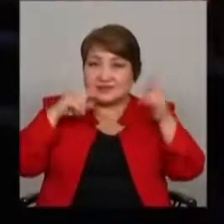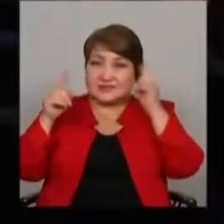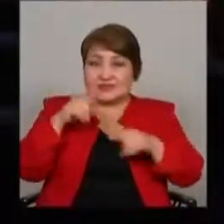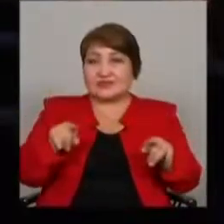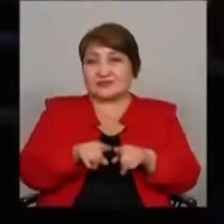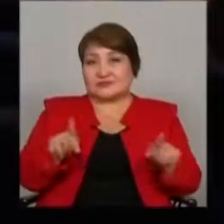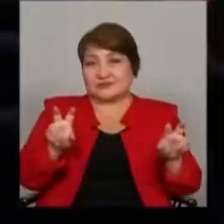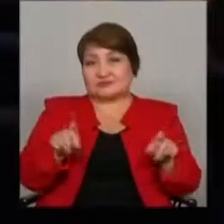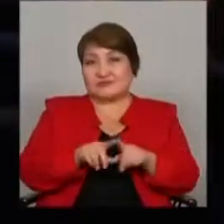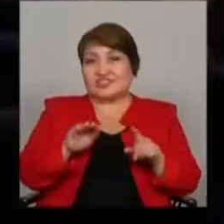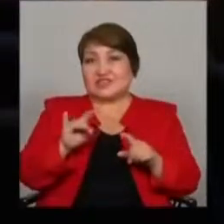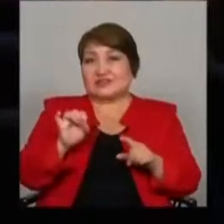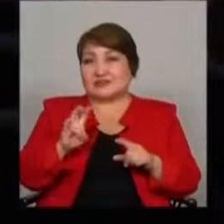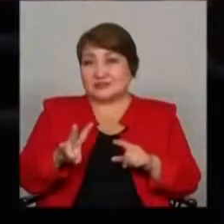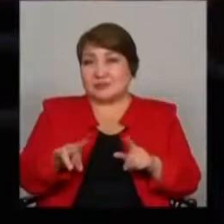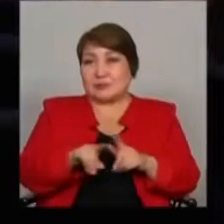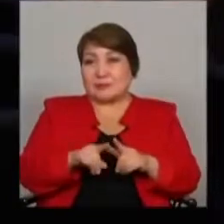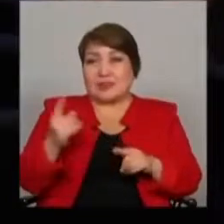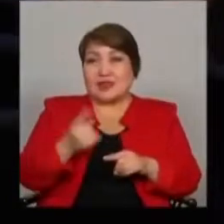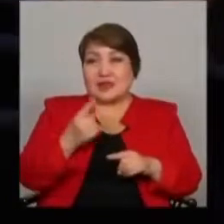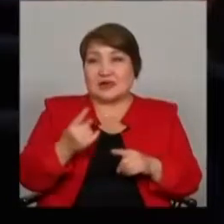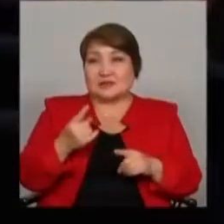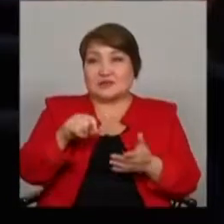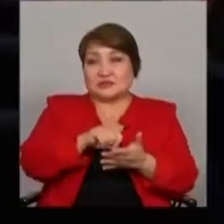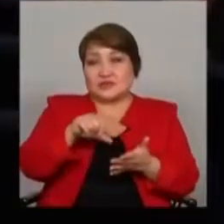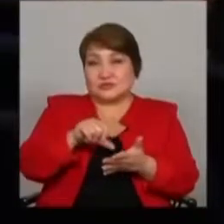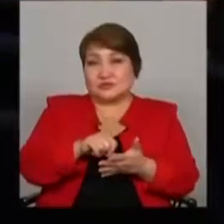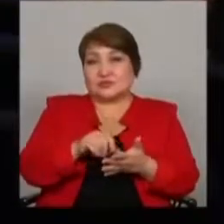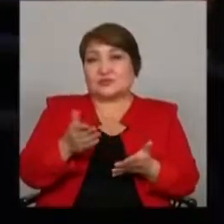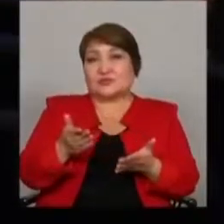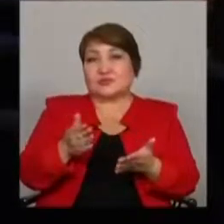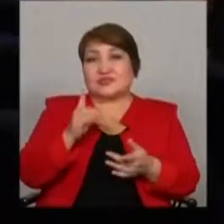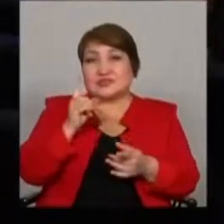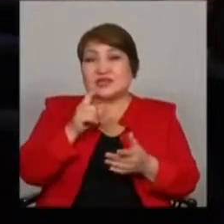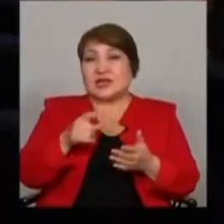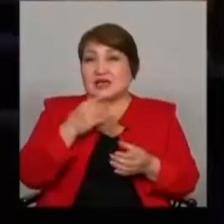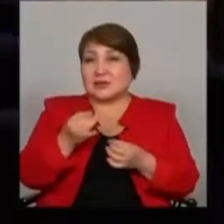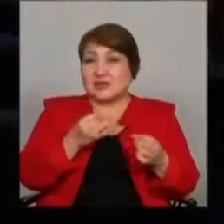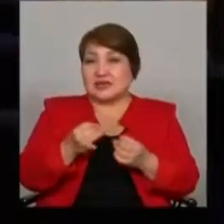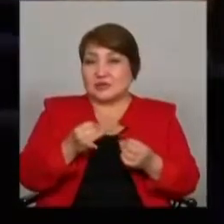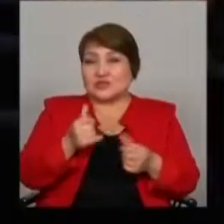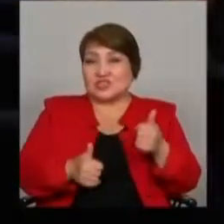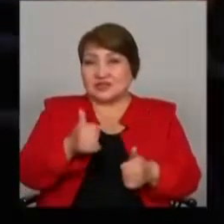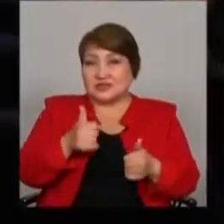Negizinen birinchi jazıp turğan äñgime. Birinchi rett katısıp tırım. Bul neге jarısqa da bayqauğa da